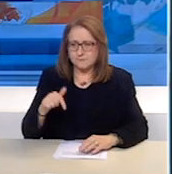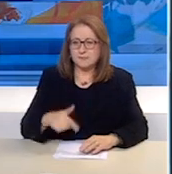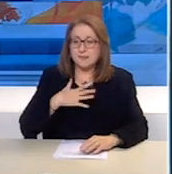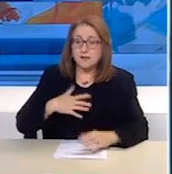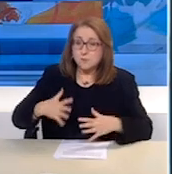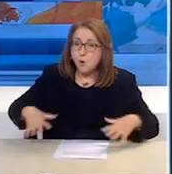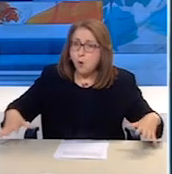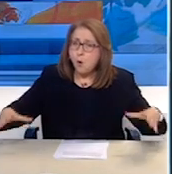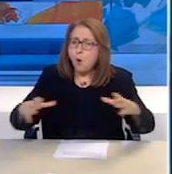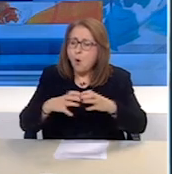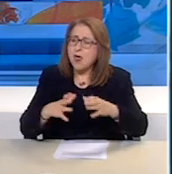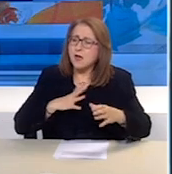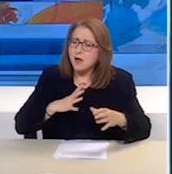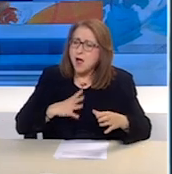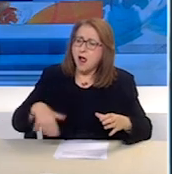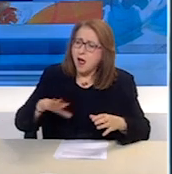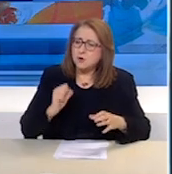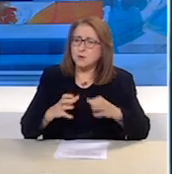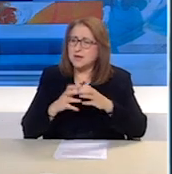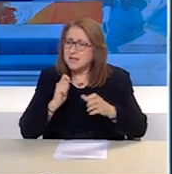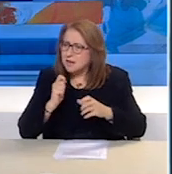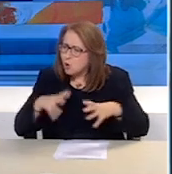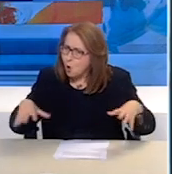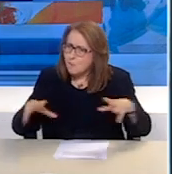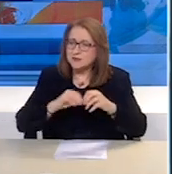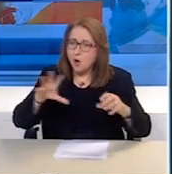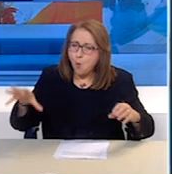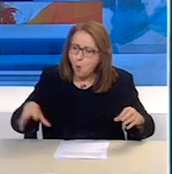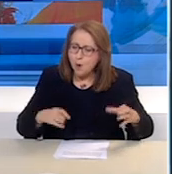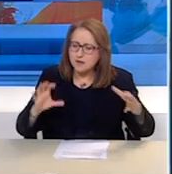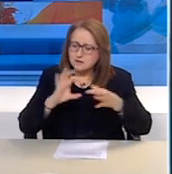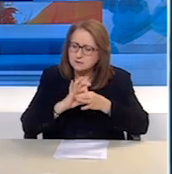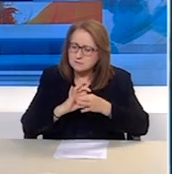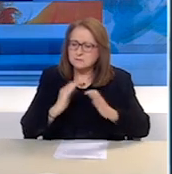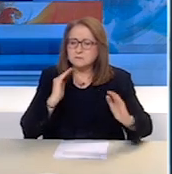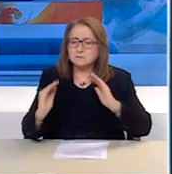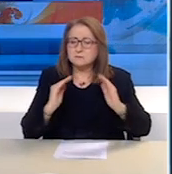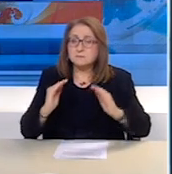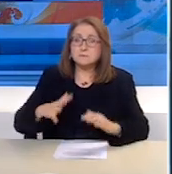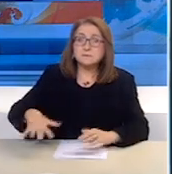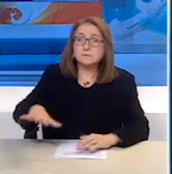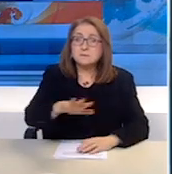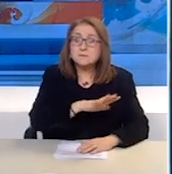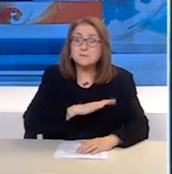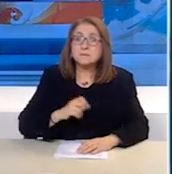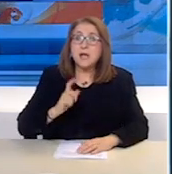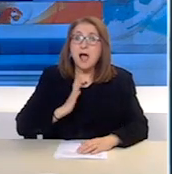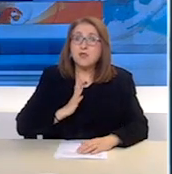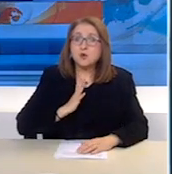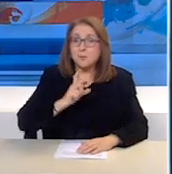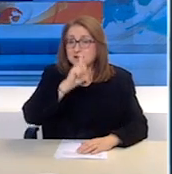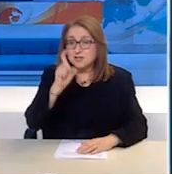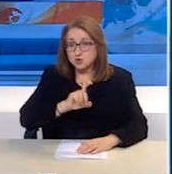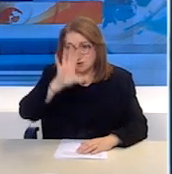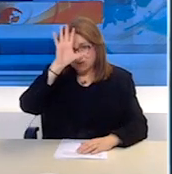στάση τους ότι φέτος είναι αλλιώς και θα συμβάλλουν στην προστασία της ανθρώπινης ζωής και κυρίως θα δείξουν σεβασμό στον αγώνα που κάνουν οι γιατροί μας,